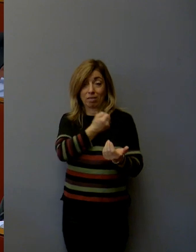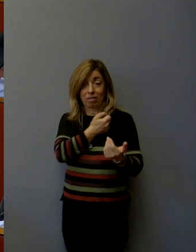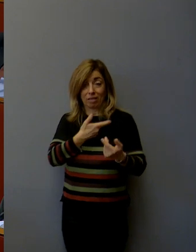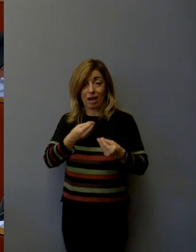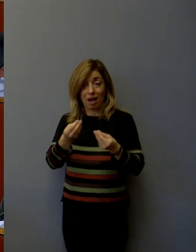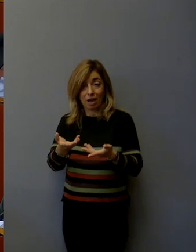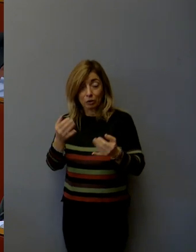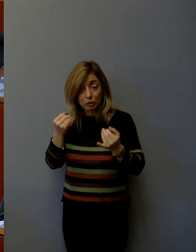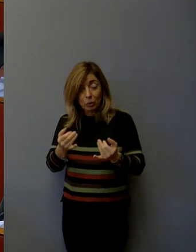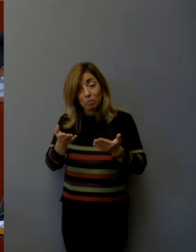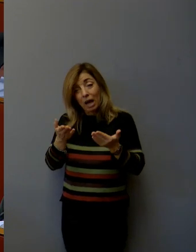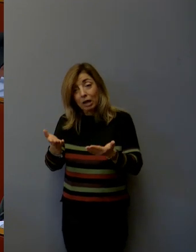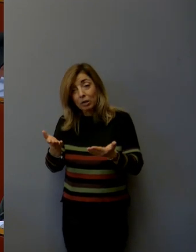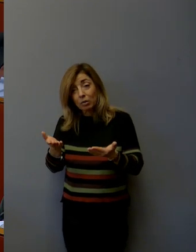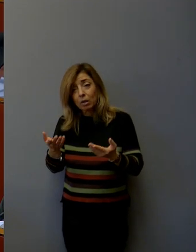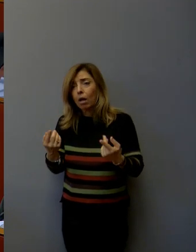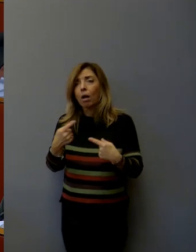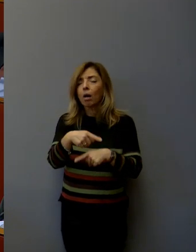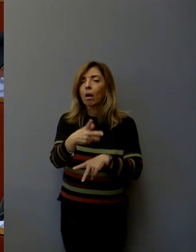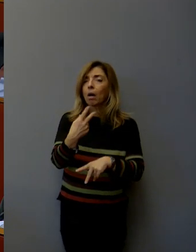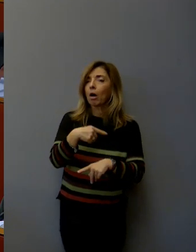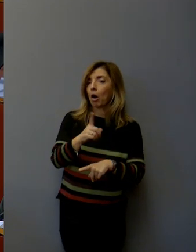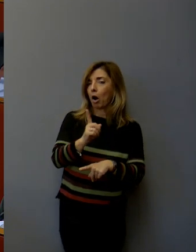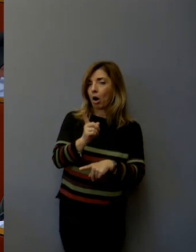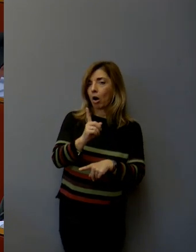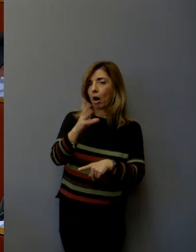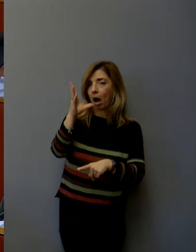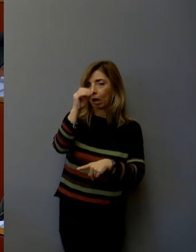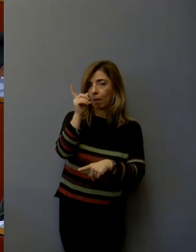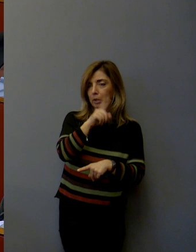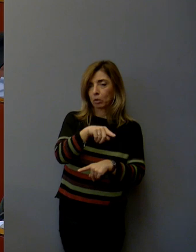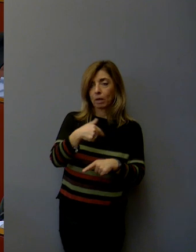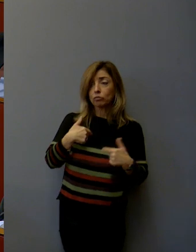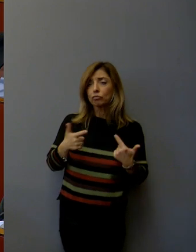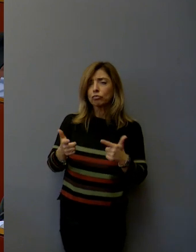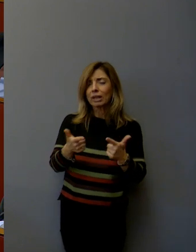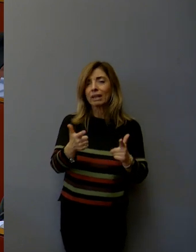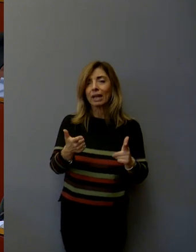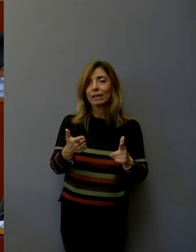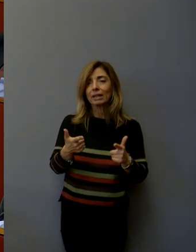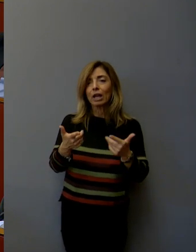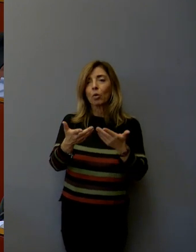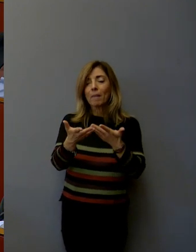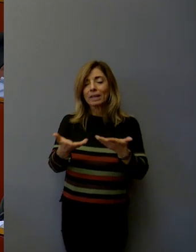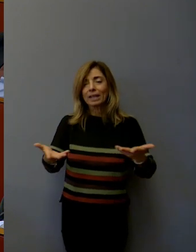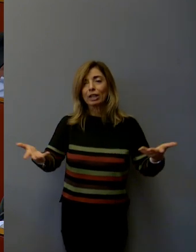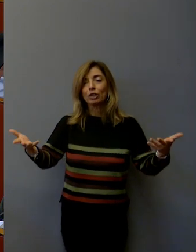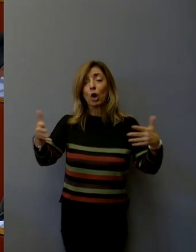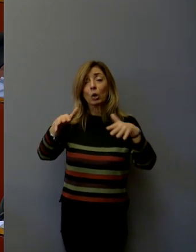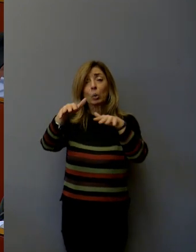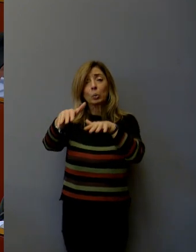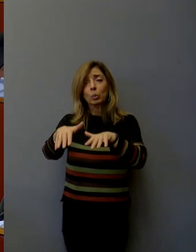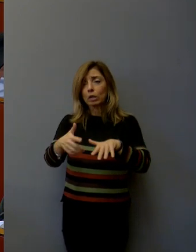male ed è vero Ho capito male non c'è niente niente per tutelare il territorio il territorio